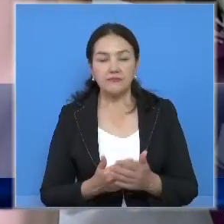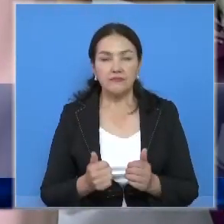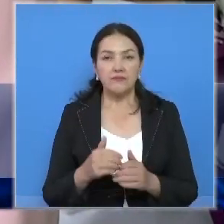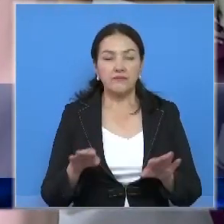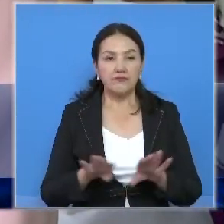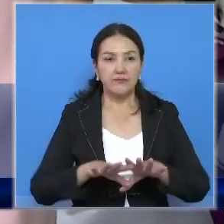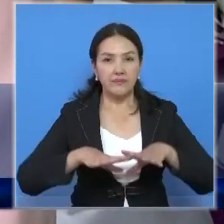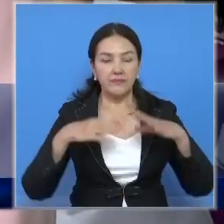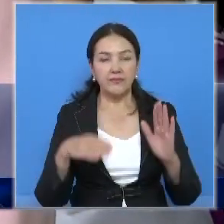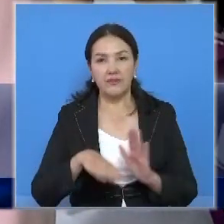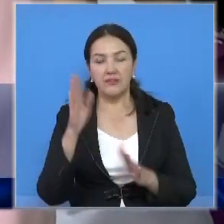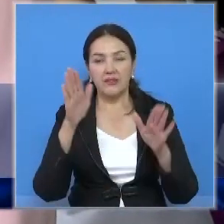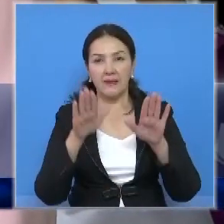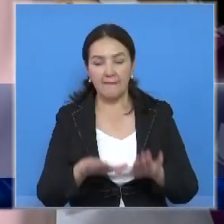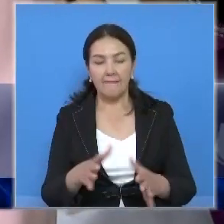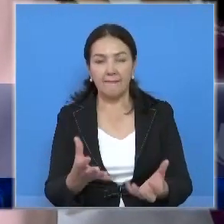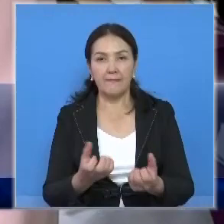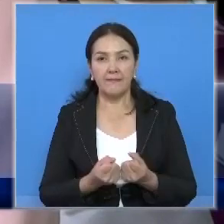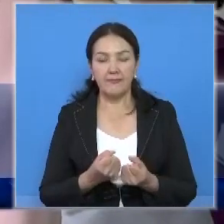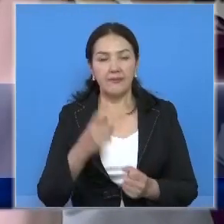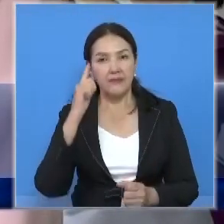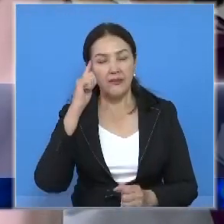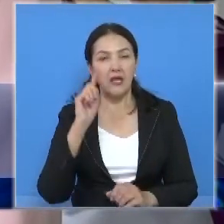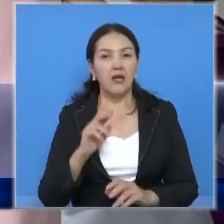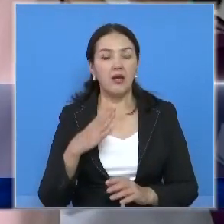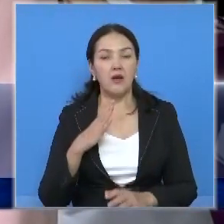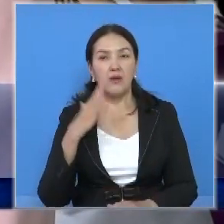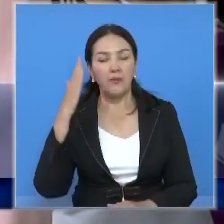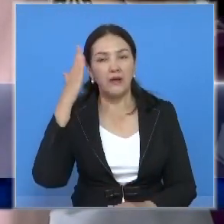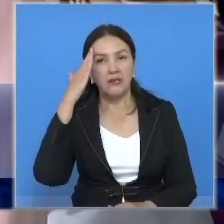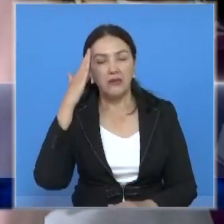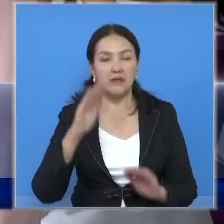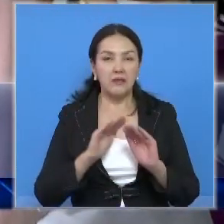бұдан да бас жүлделер күтеміз. Оқушыларымыз өте дарынды, талантты оқушылар.